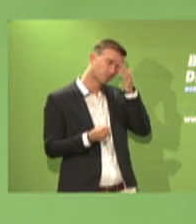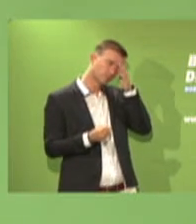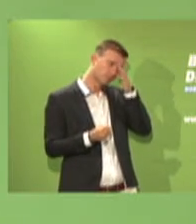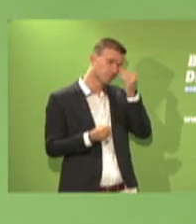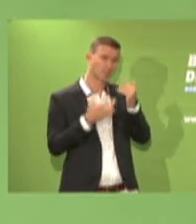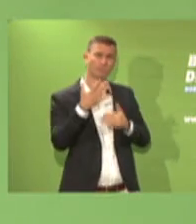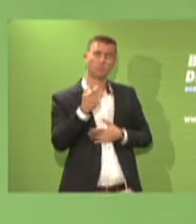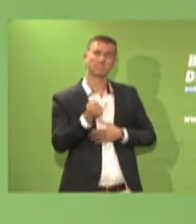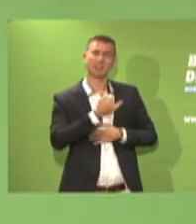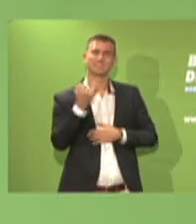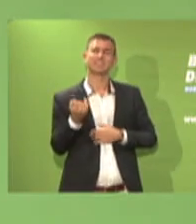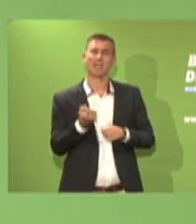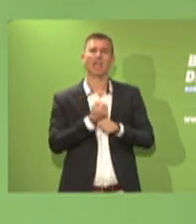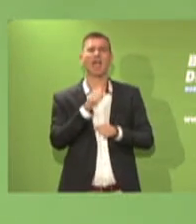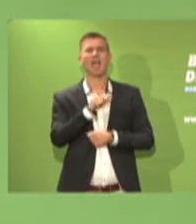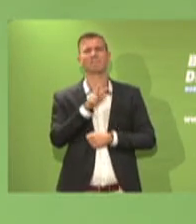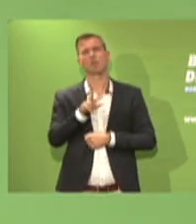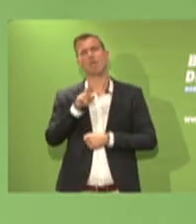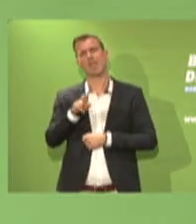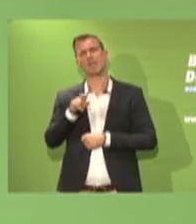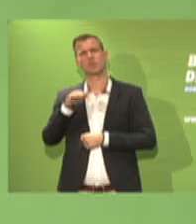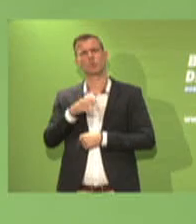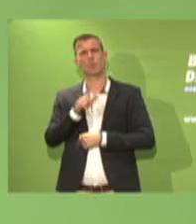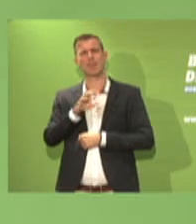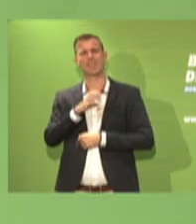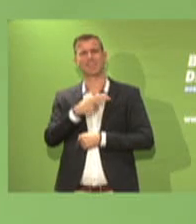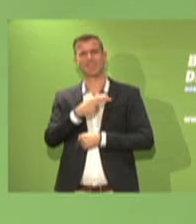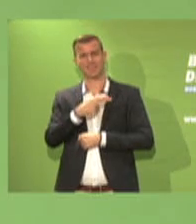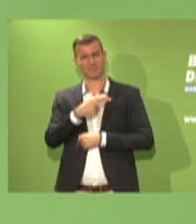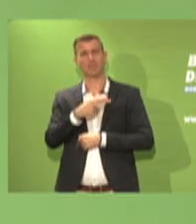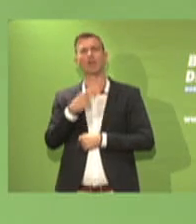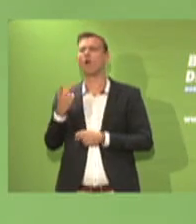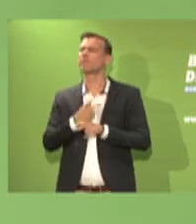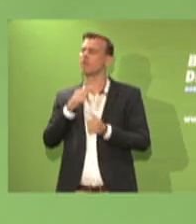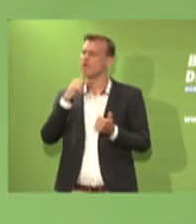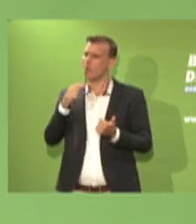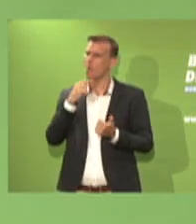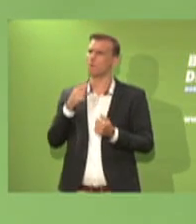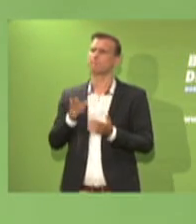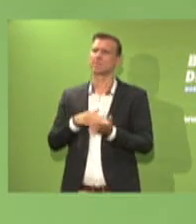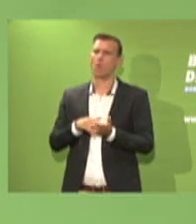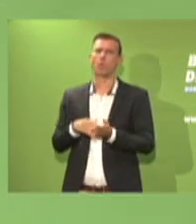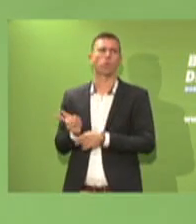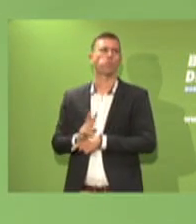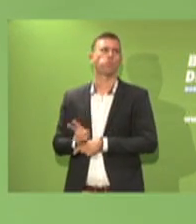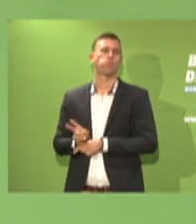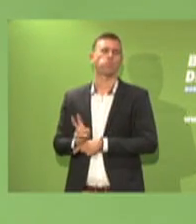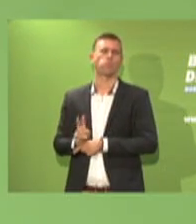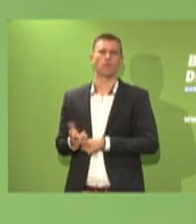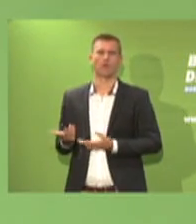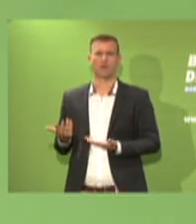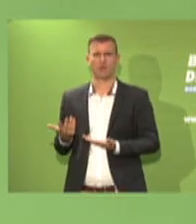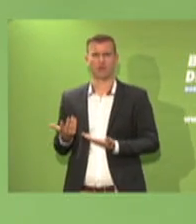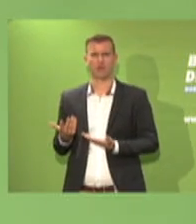25-jährigen Betriebes des AVR in Jülich gelogen, betrogen, vertuscht worden ist. Es